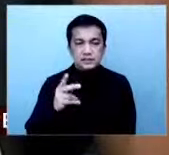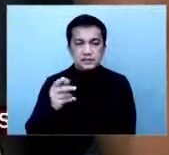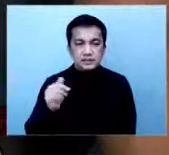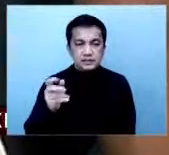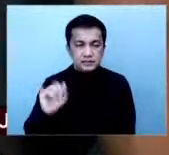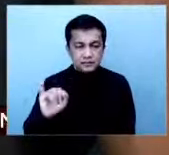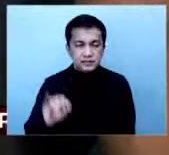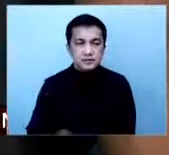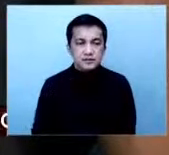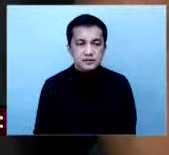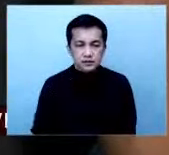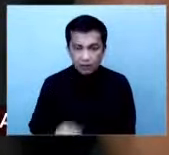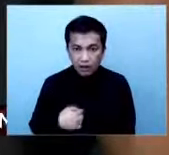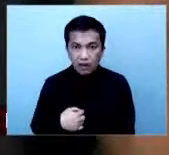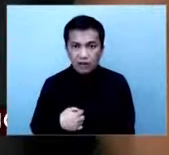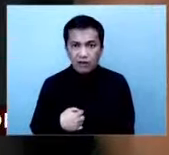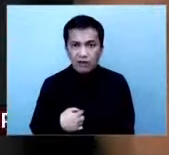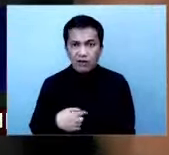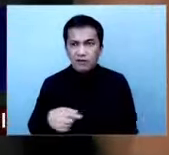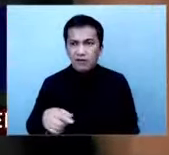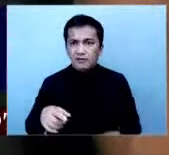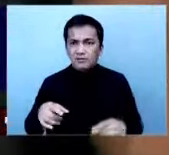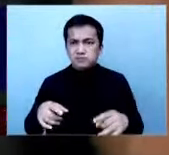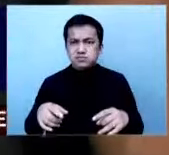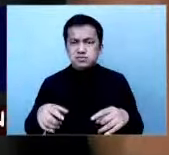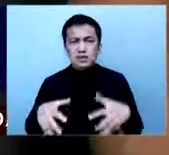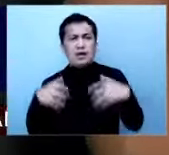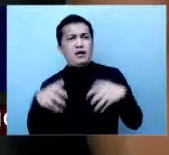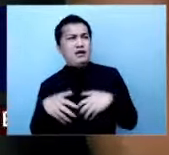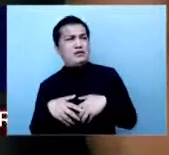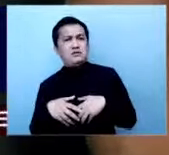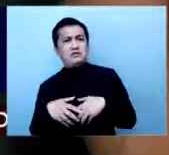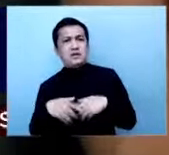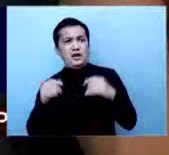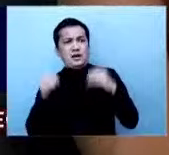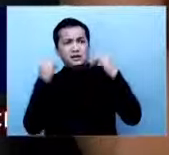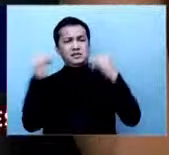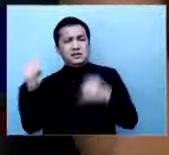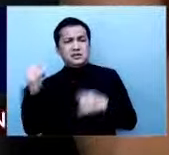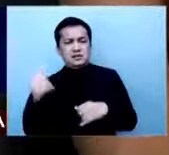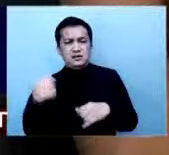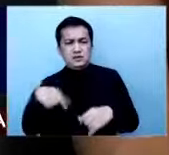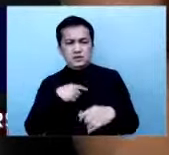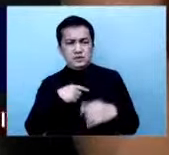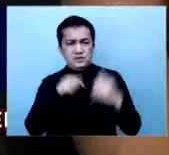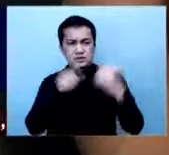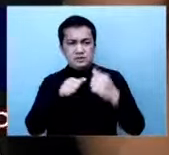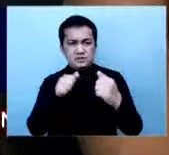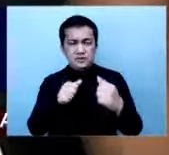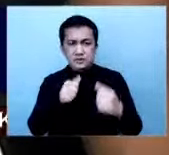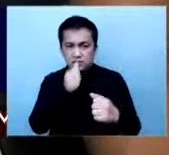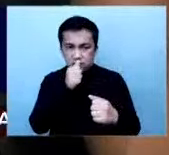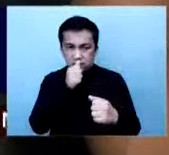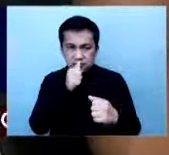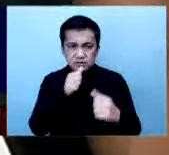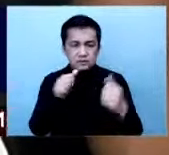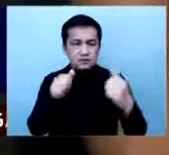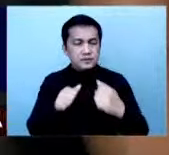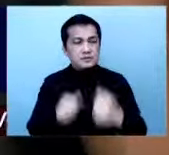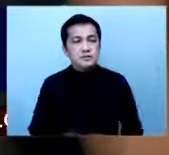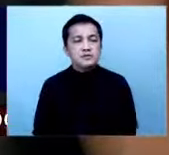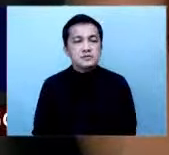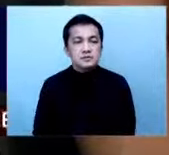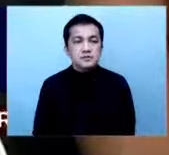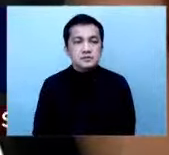I am horrified by the idea that we have compromised in through a secret agreement the